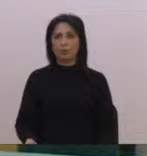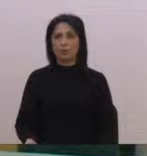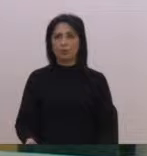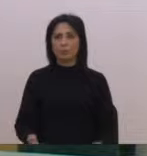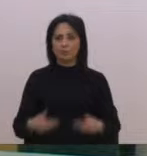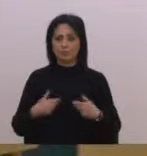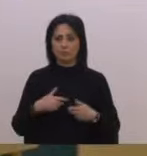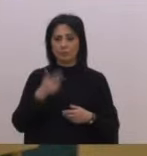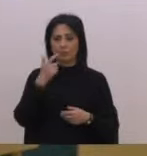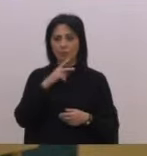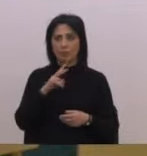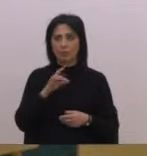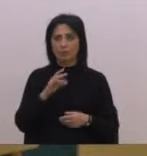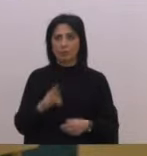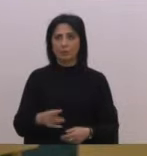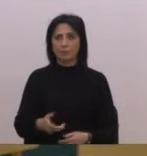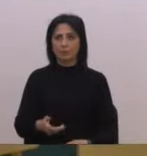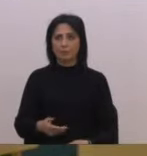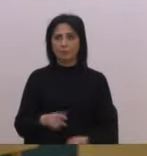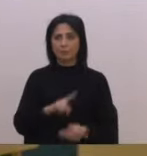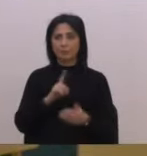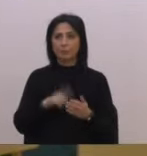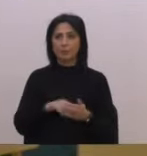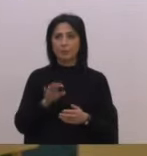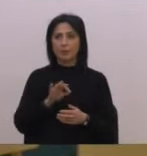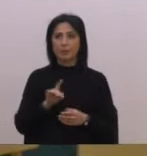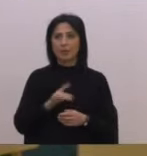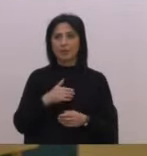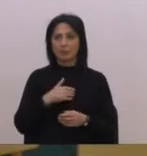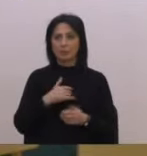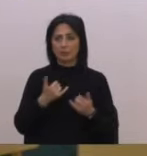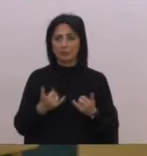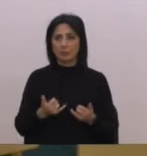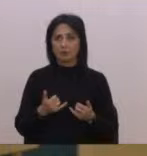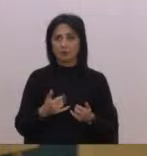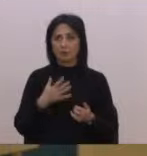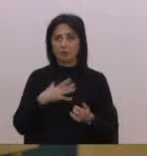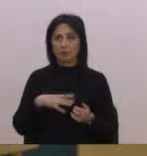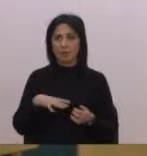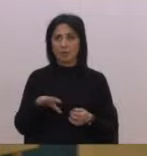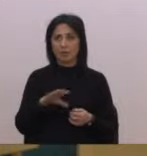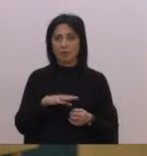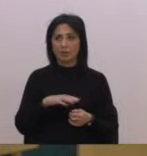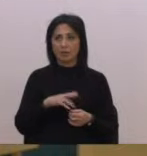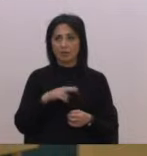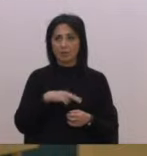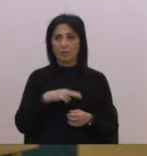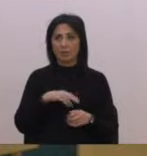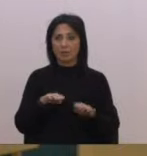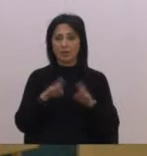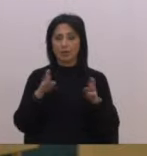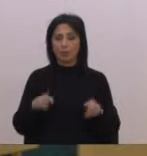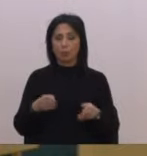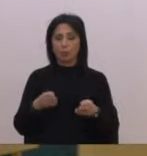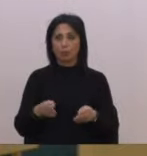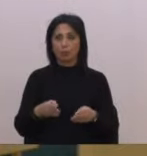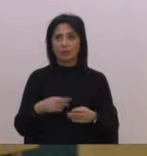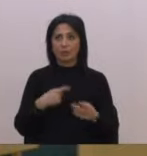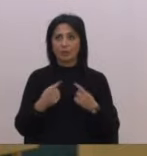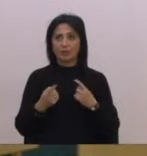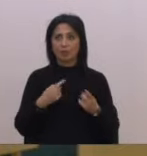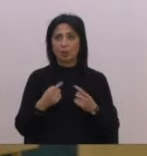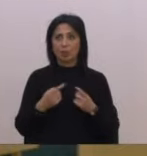Გამარჯობა, ბატონ ლევან. Საკითხზე, რაზეც მემინდა დღეს საქართველოს პარლამენტის ტრიბუნიდან